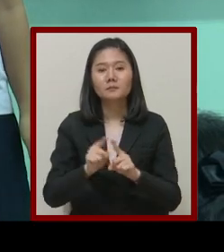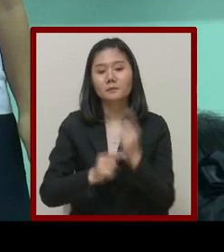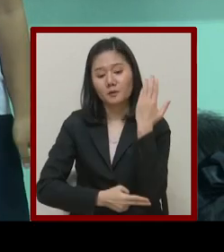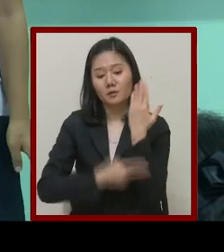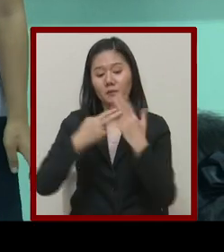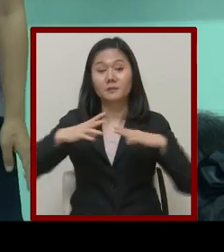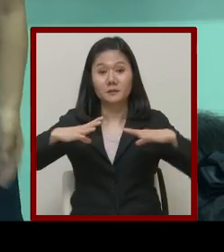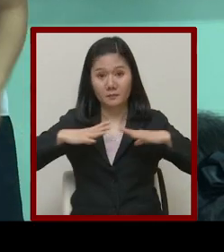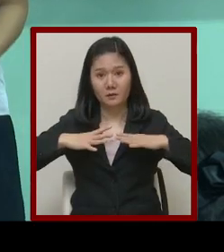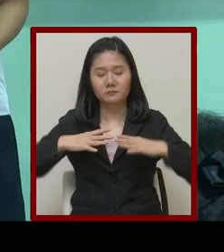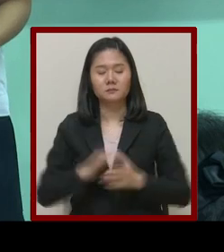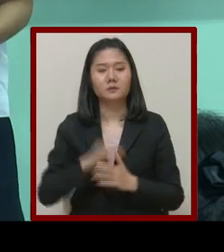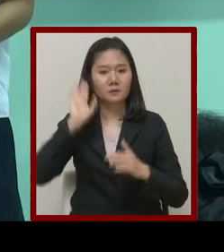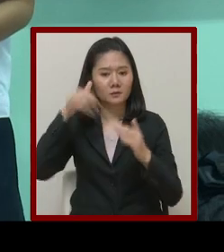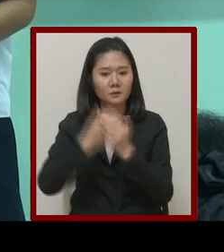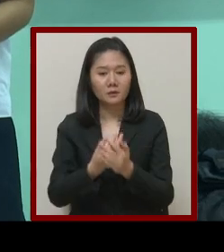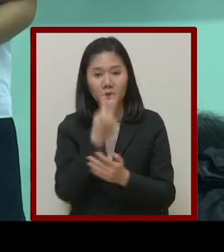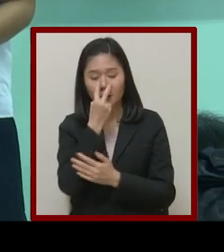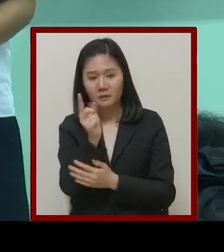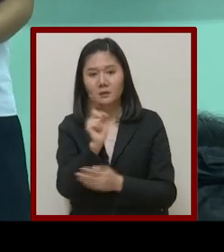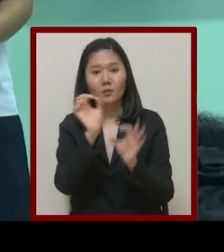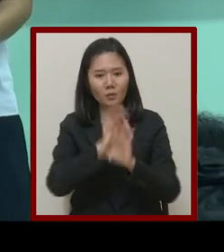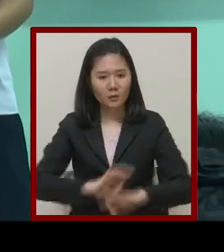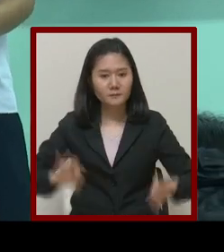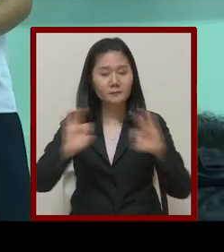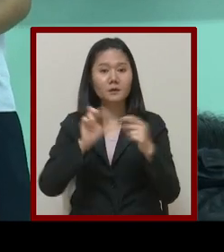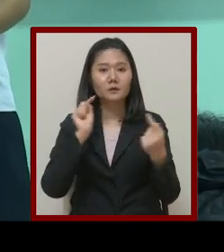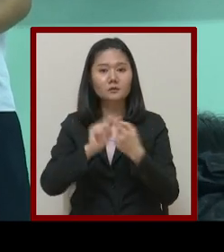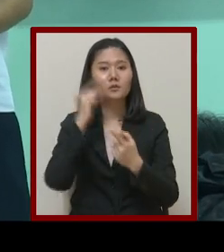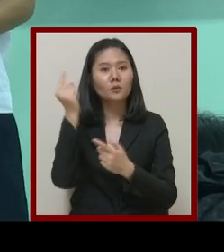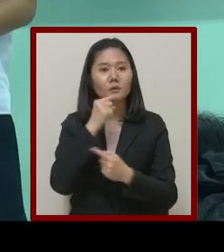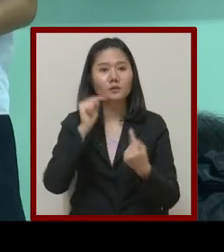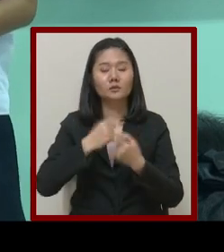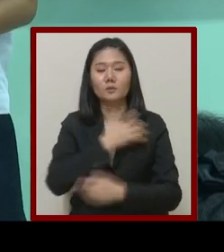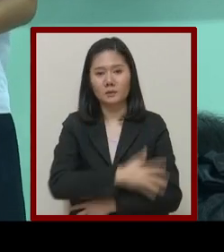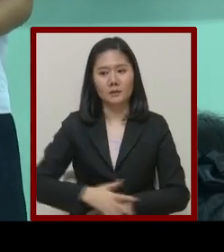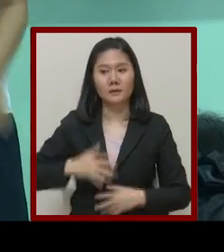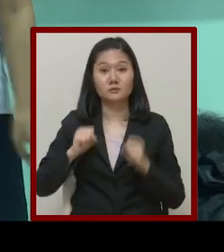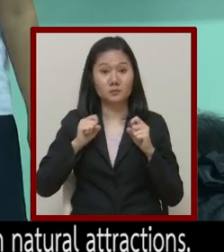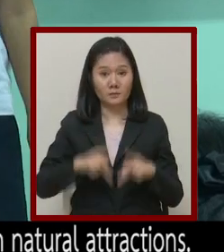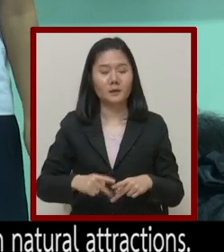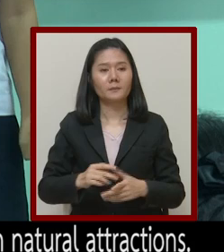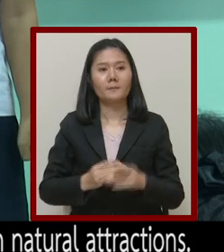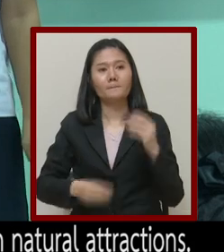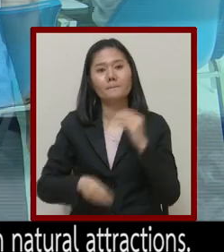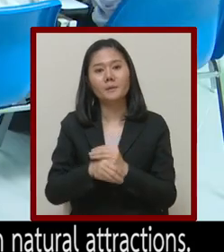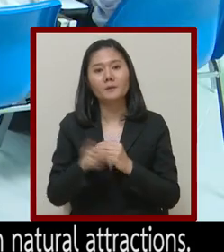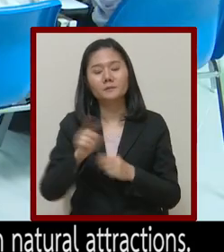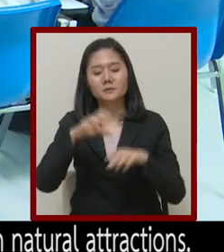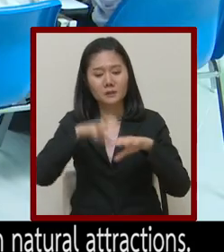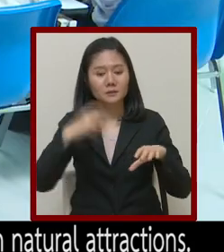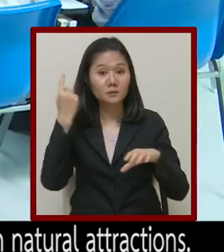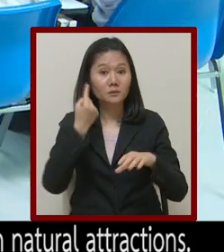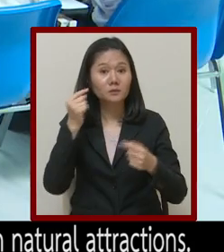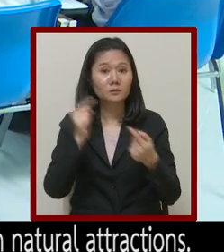อร์ทแล้วก็ต่อมาได้เล็งเห็นความสำคัญของการท่องเที่ยวเชิงสุขภาพเลยได้เพิ่มสถานที่ท่